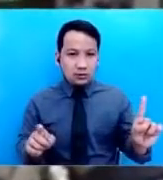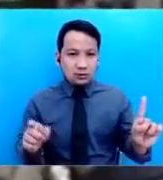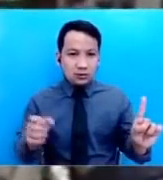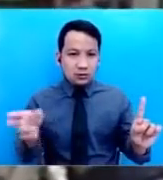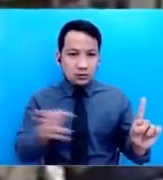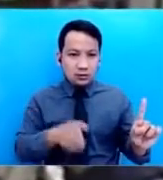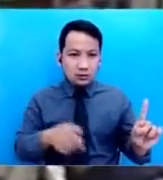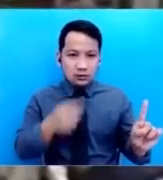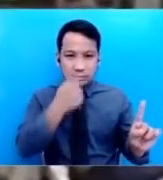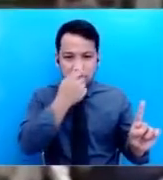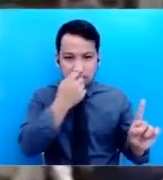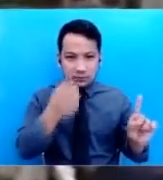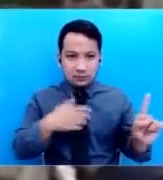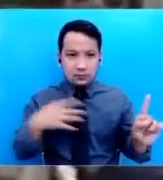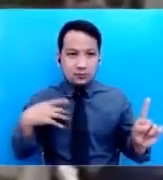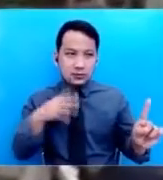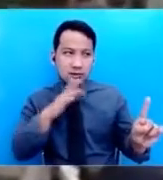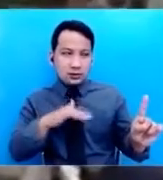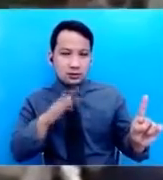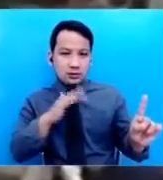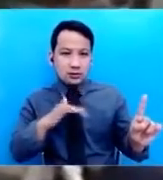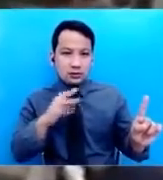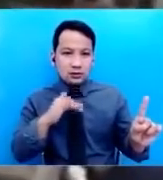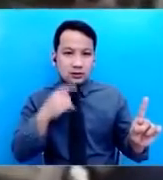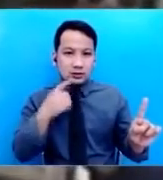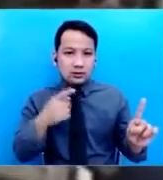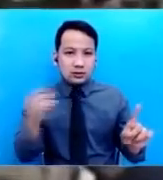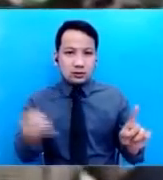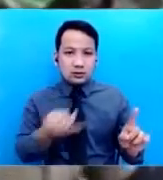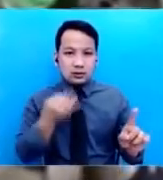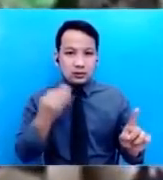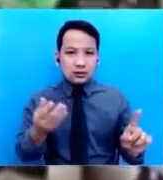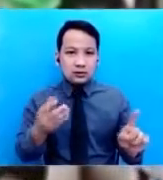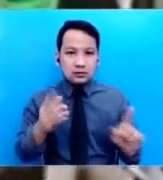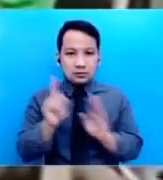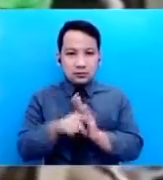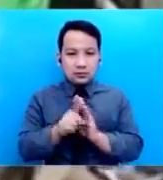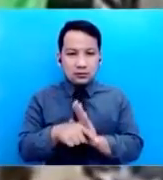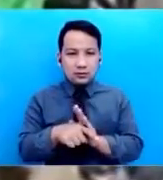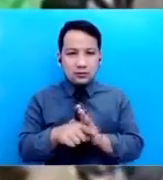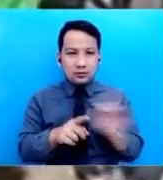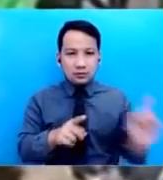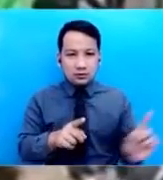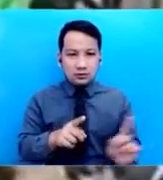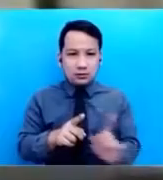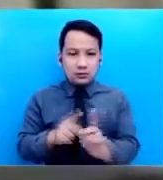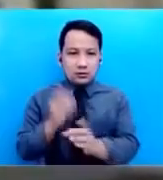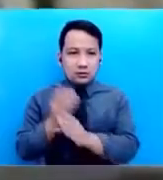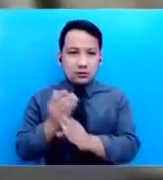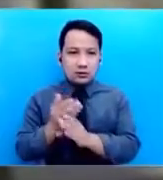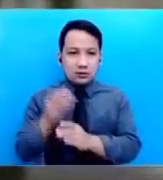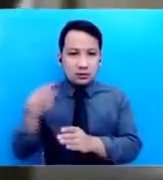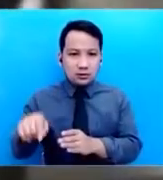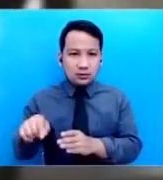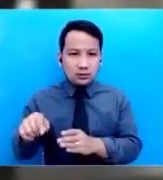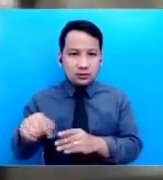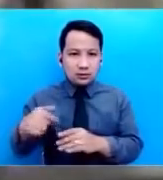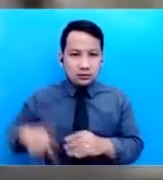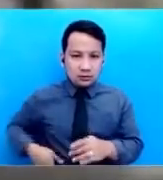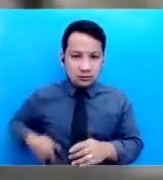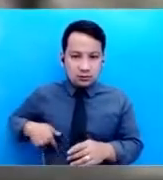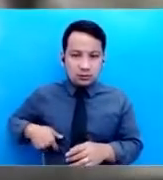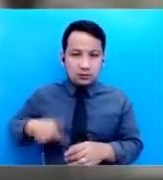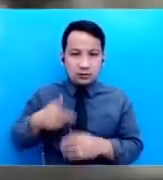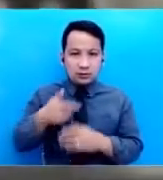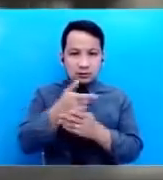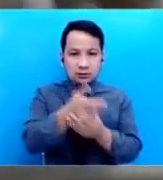rider tila nagmamatsyag lang. Makalipas ng ilang minuto, bumalik ang lalaki sa kanyang kotse. Dito na bumunot ng baril ang rider